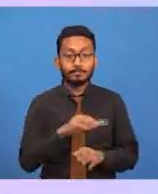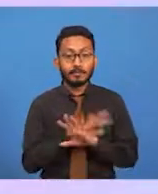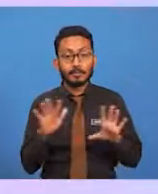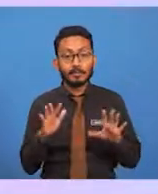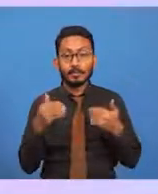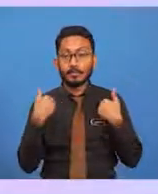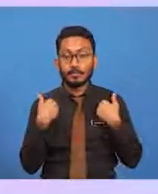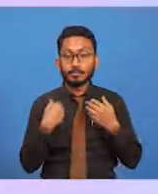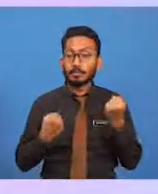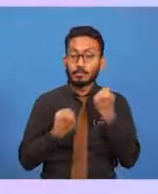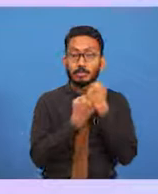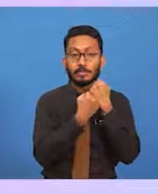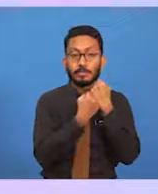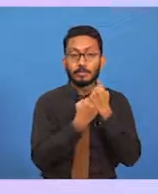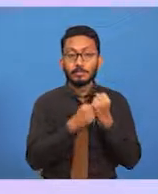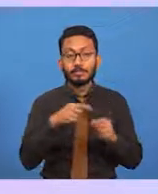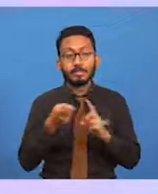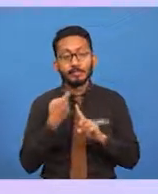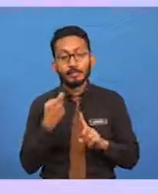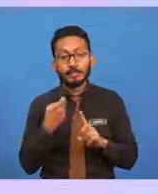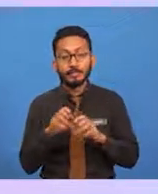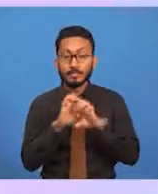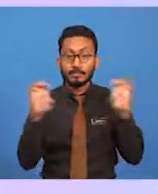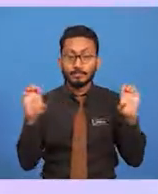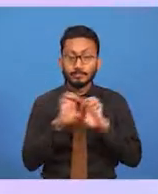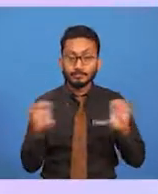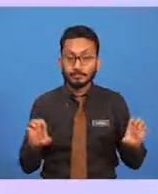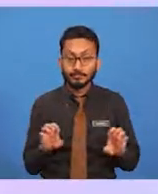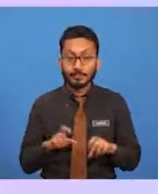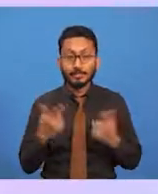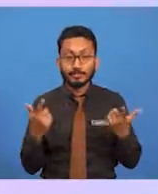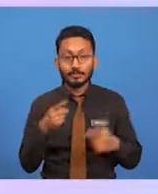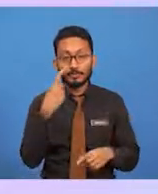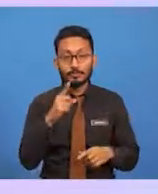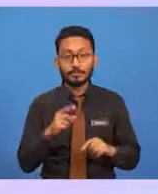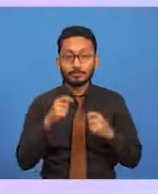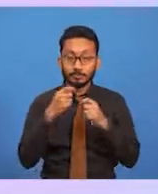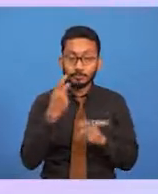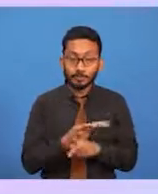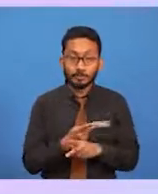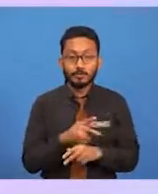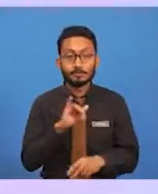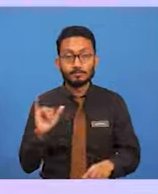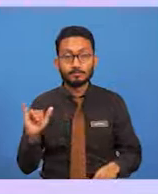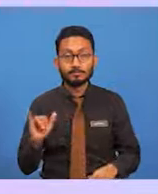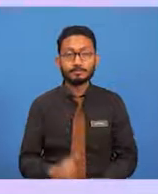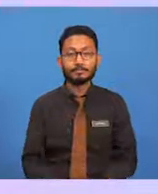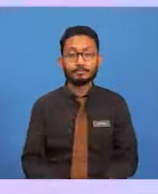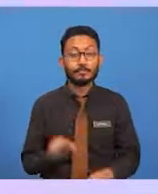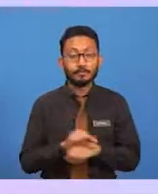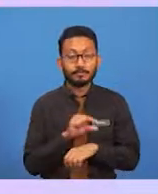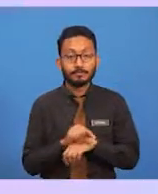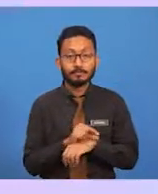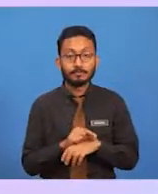ada sokongan daripada elemen lain untuk mengukuhkannya. Kegunaan utama logo